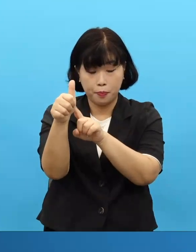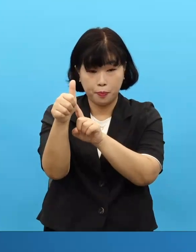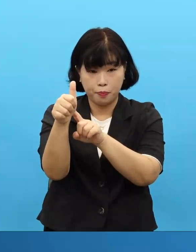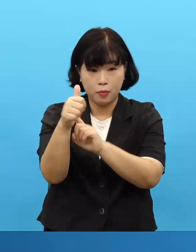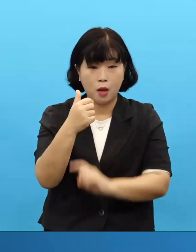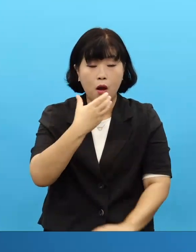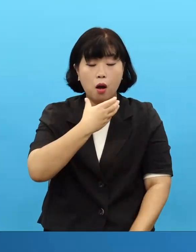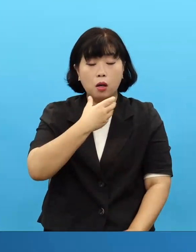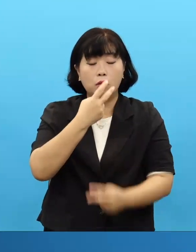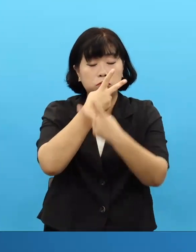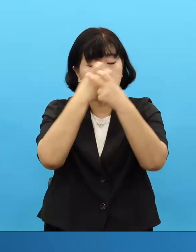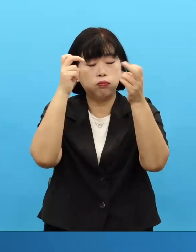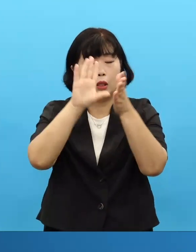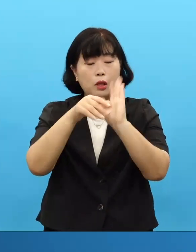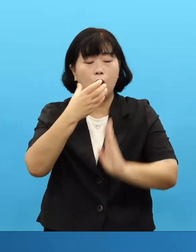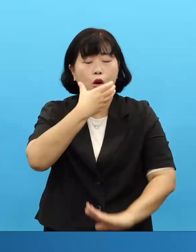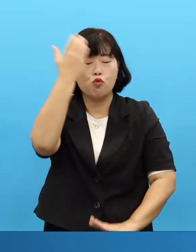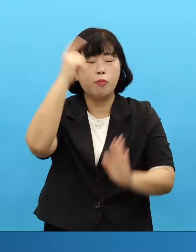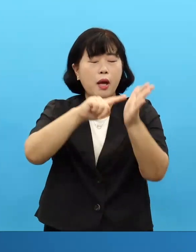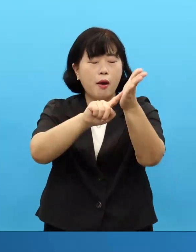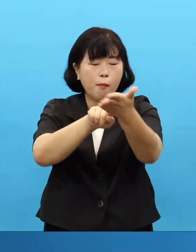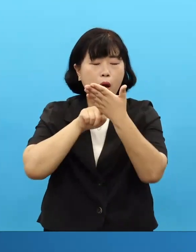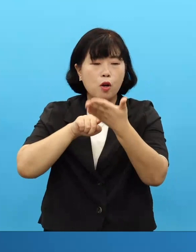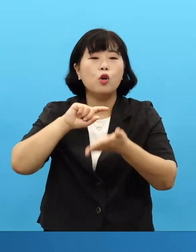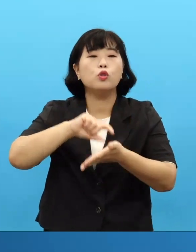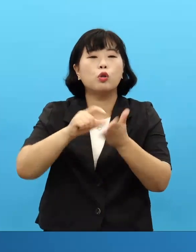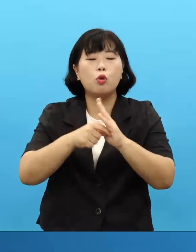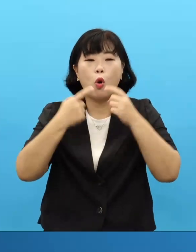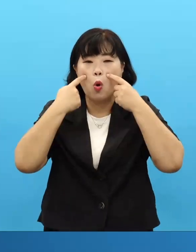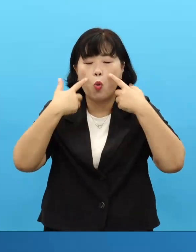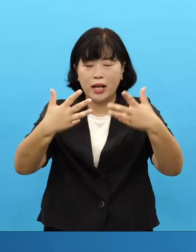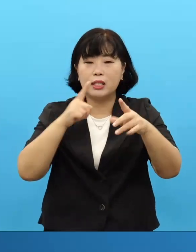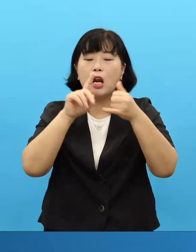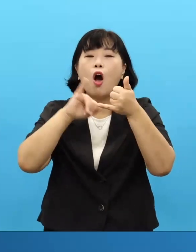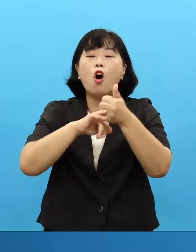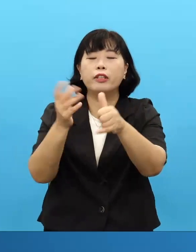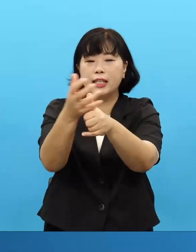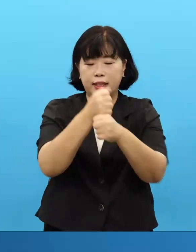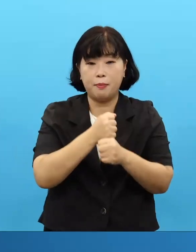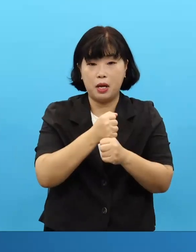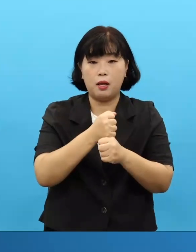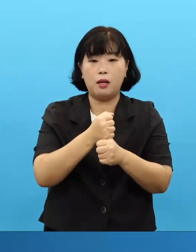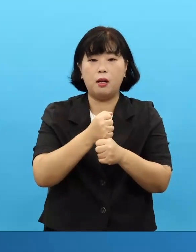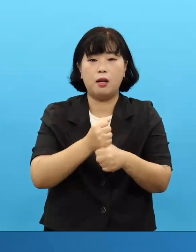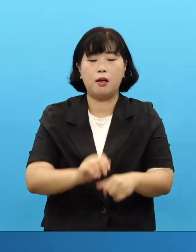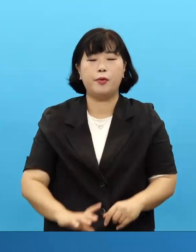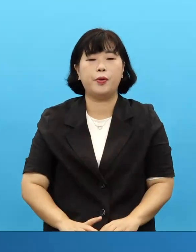언약이죠. Joseph held on to the sure covenant to the point where he even dreamt of it. 이걸 보고